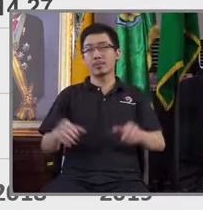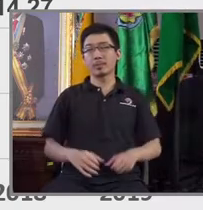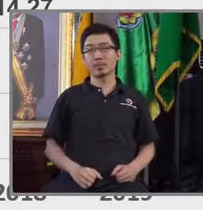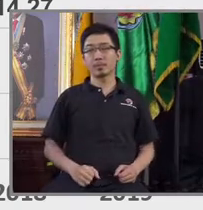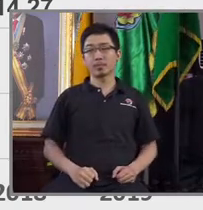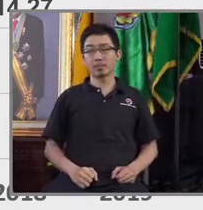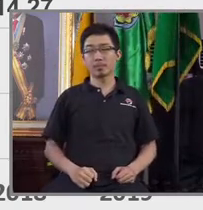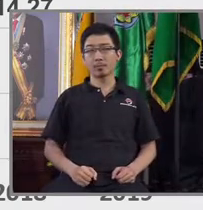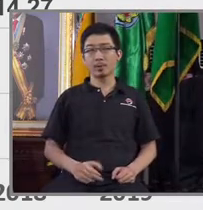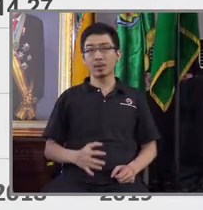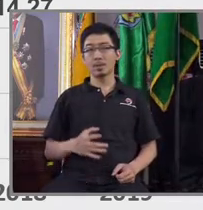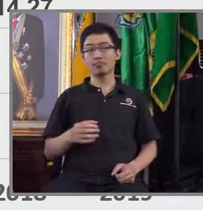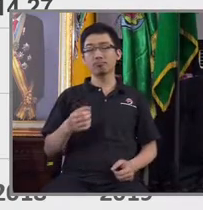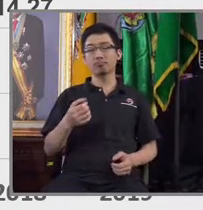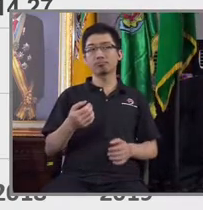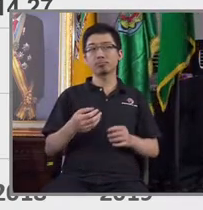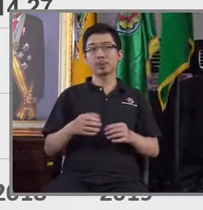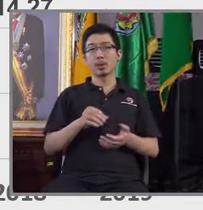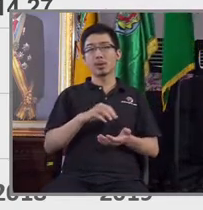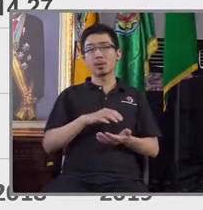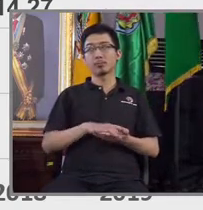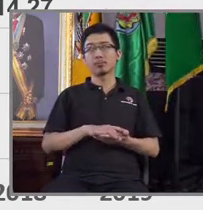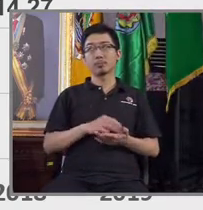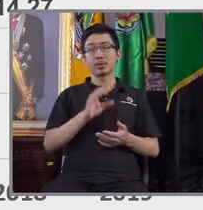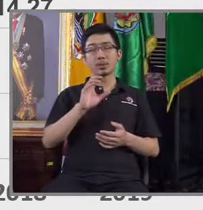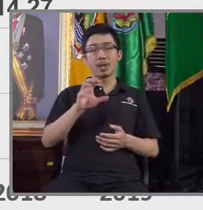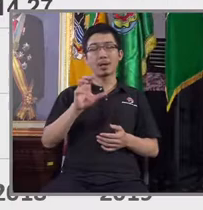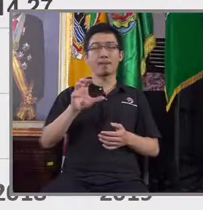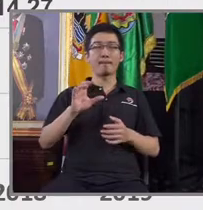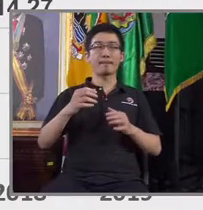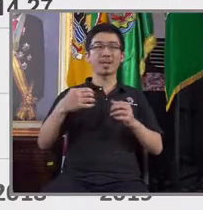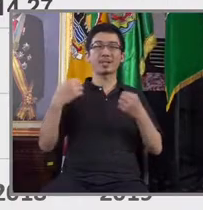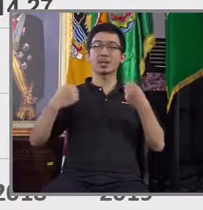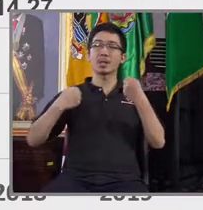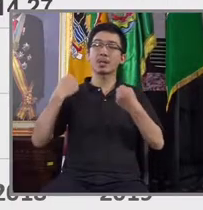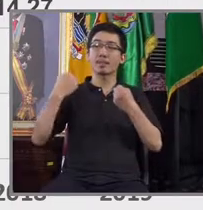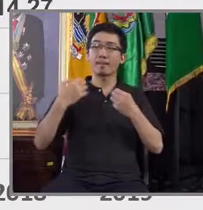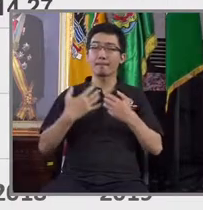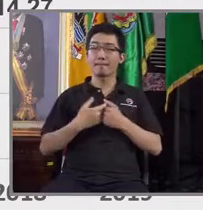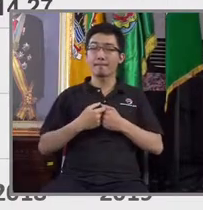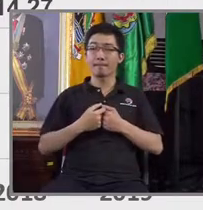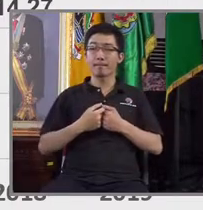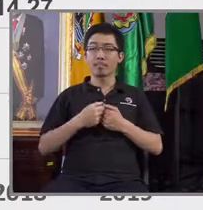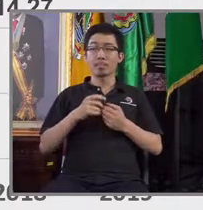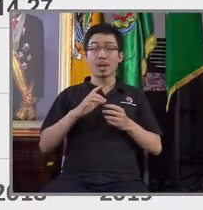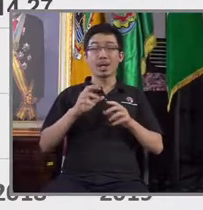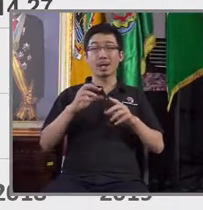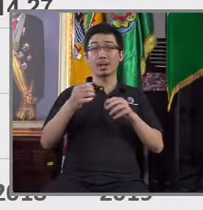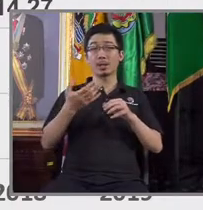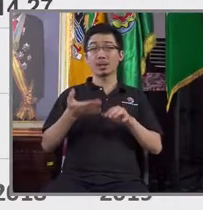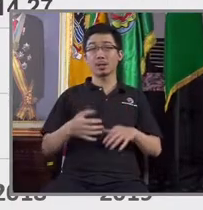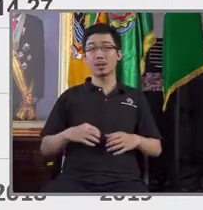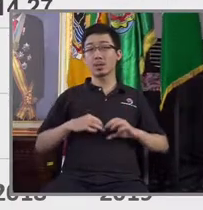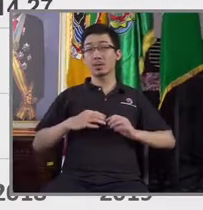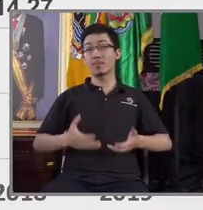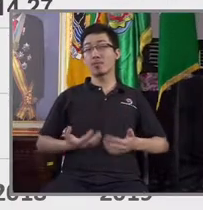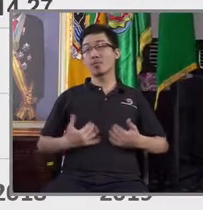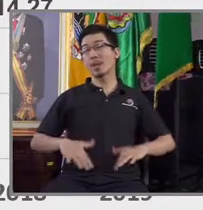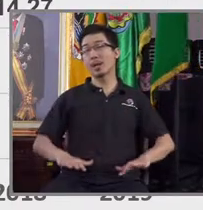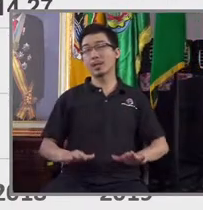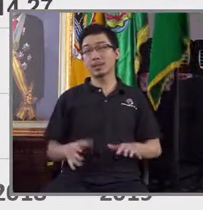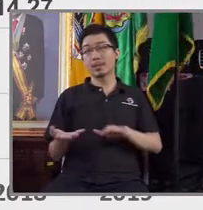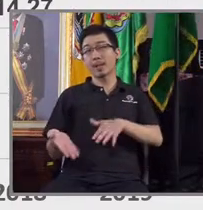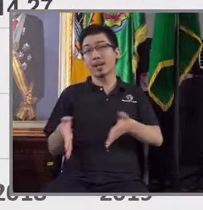bidang kesehatan yaitu masih tertinggi angka kematian ibu atau aki terdapat 36 kasus